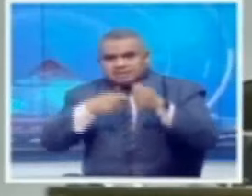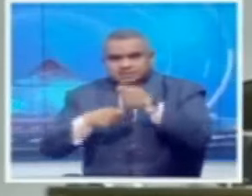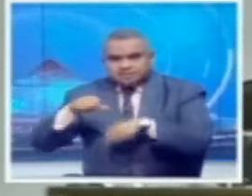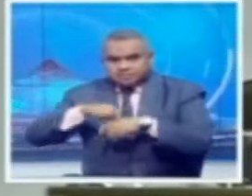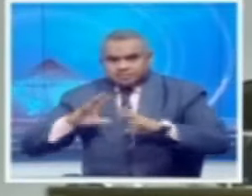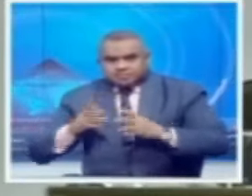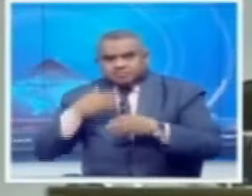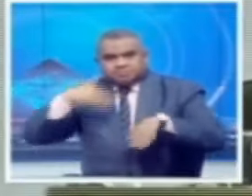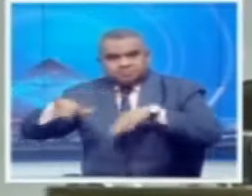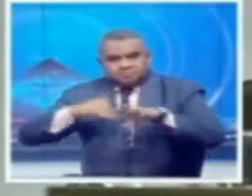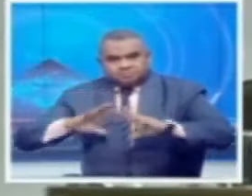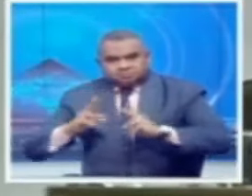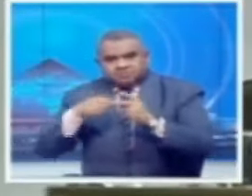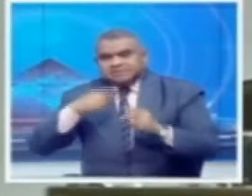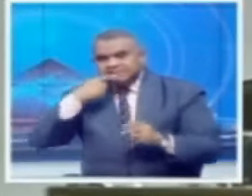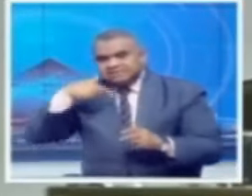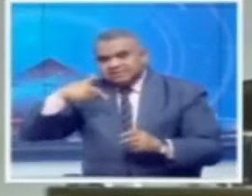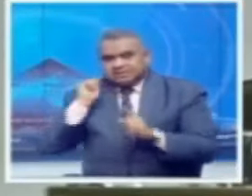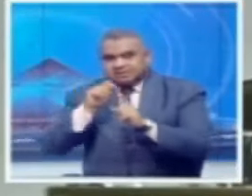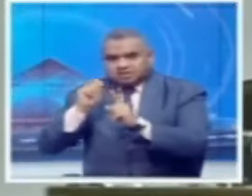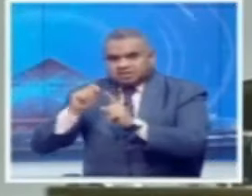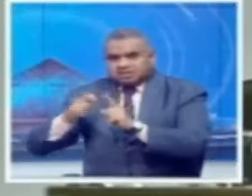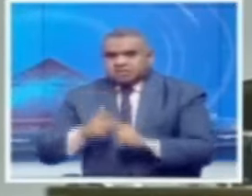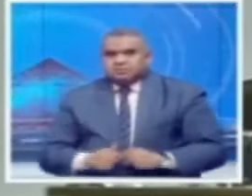البنية التحتية خلال 6 سنوات.